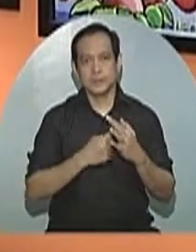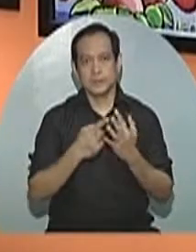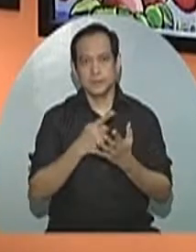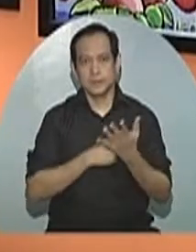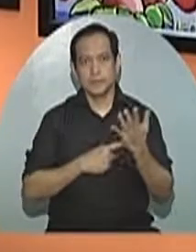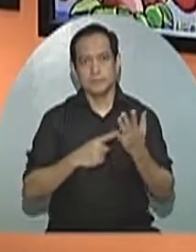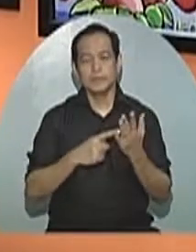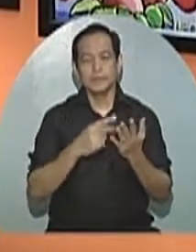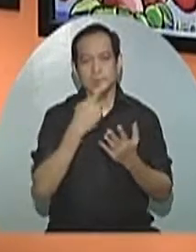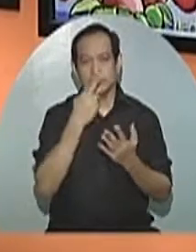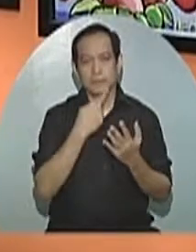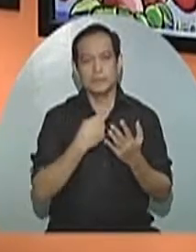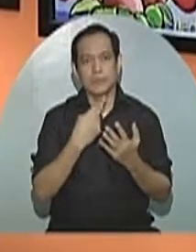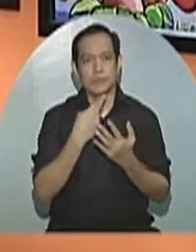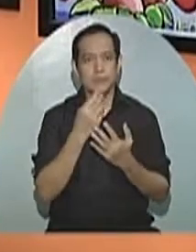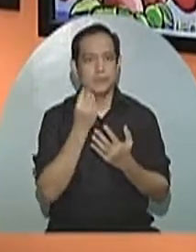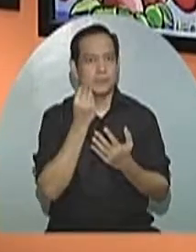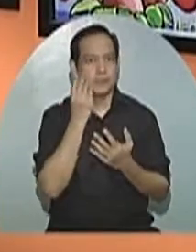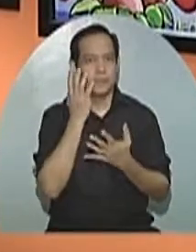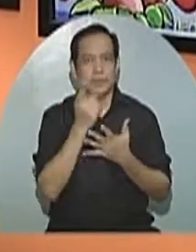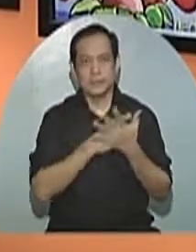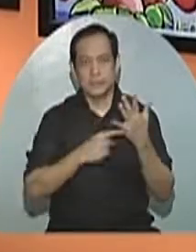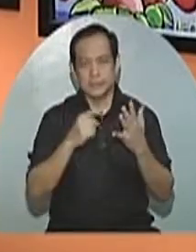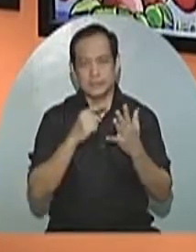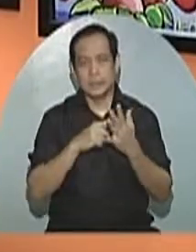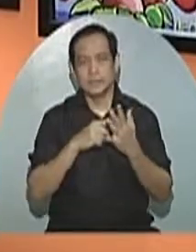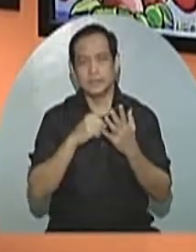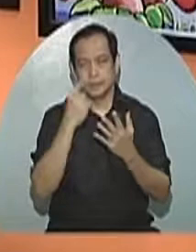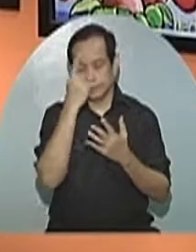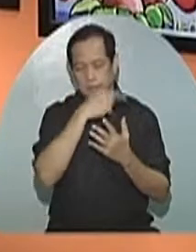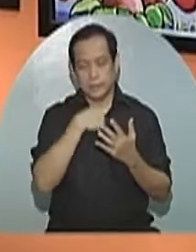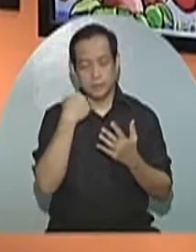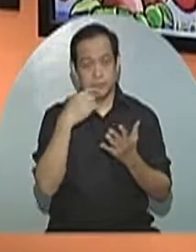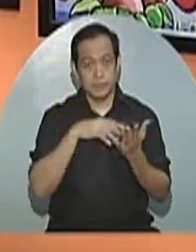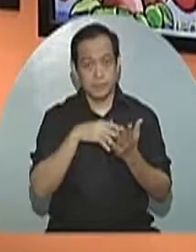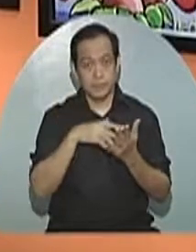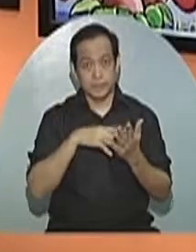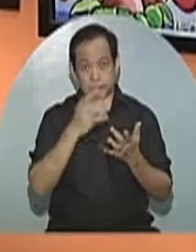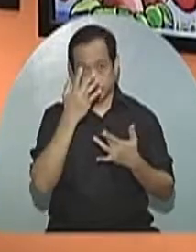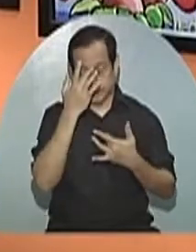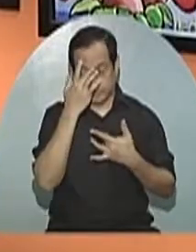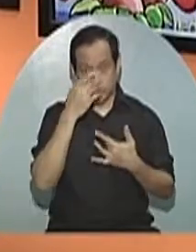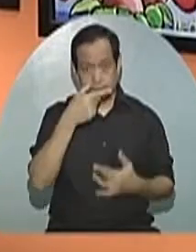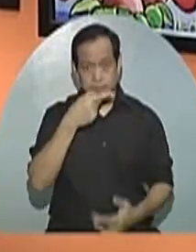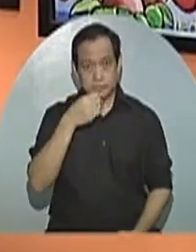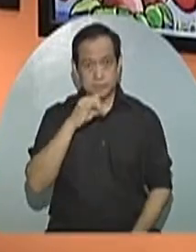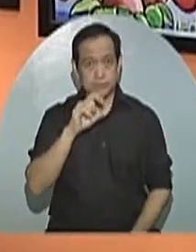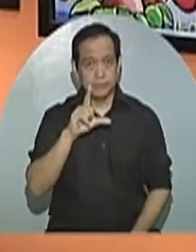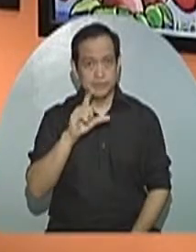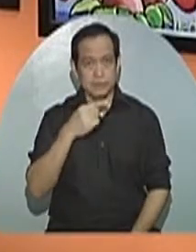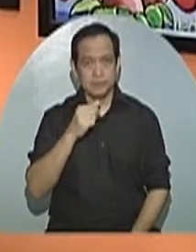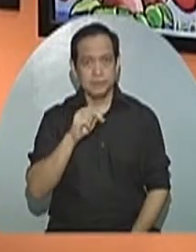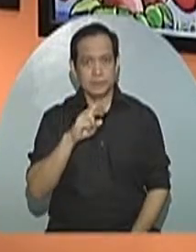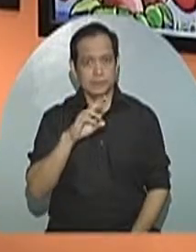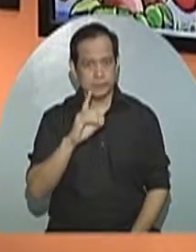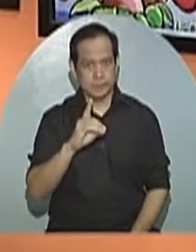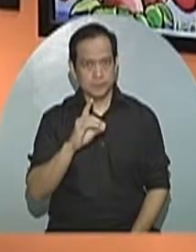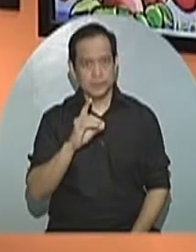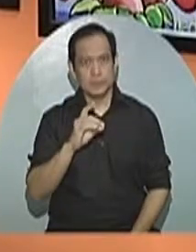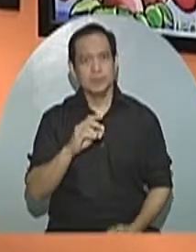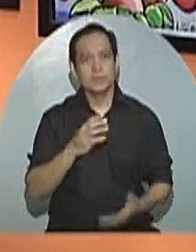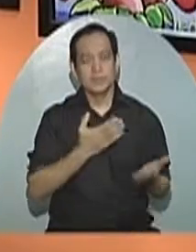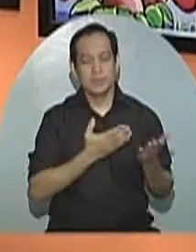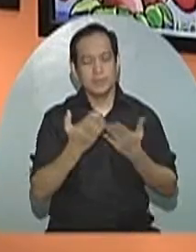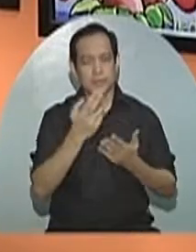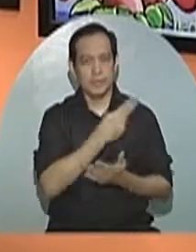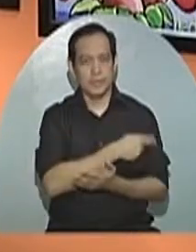Nagsimula sa mapupulang pasa sa mukha at panghihina ang sakit ng batang si GILDARD. Agad naman siyang dinala